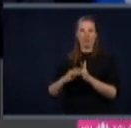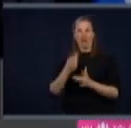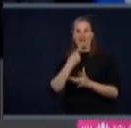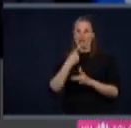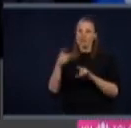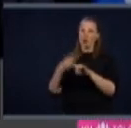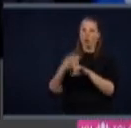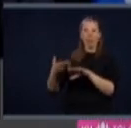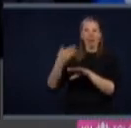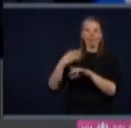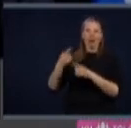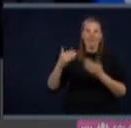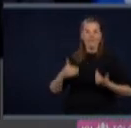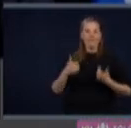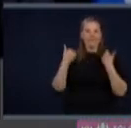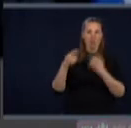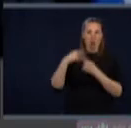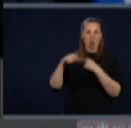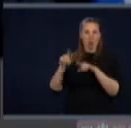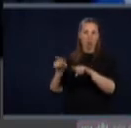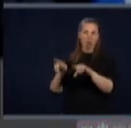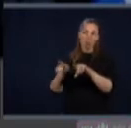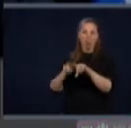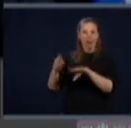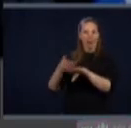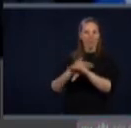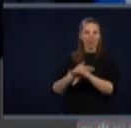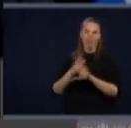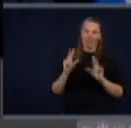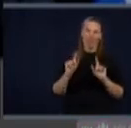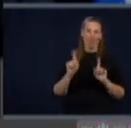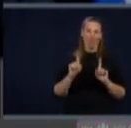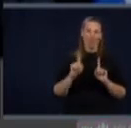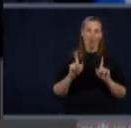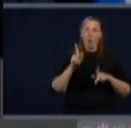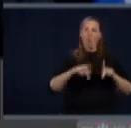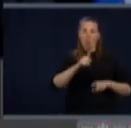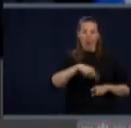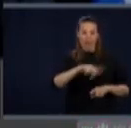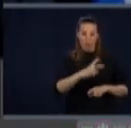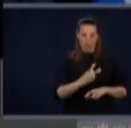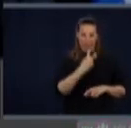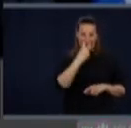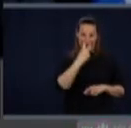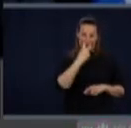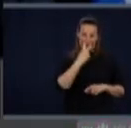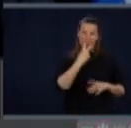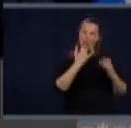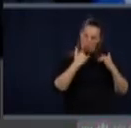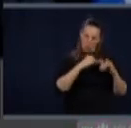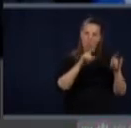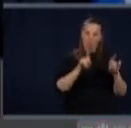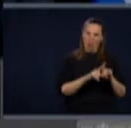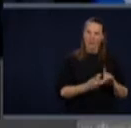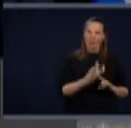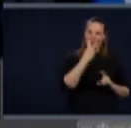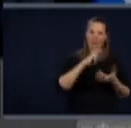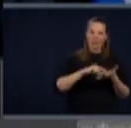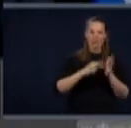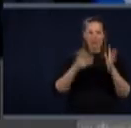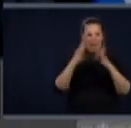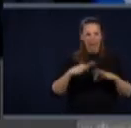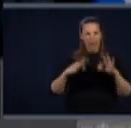comment. Malgré le déconfinement, la population à risque demeure à risque. C'est important de continuer